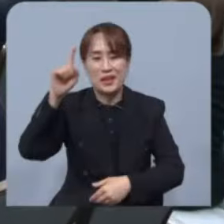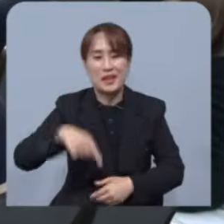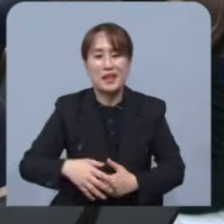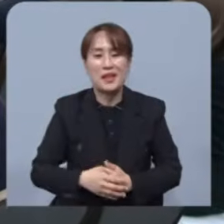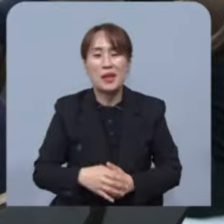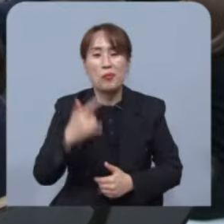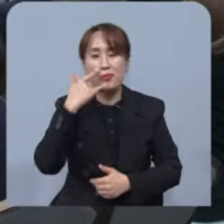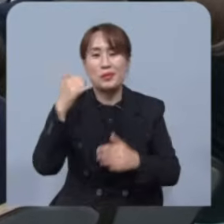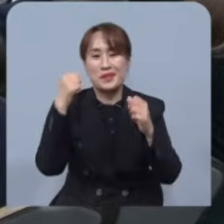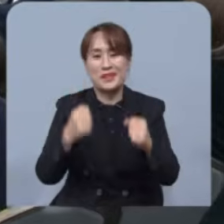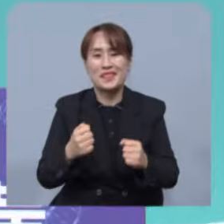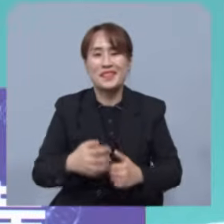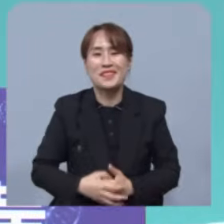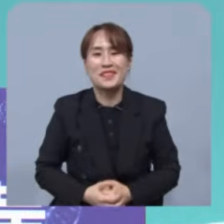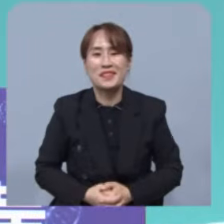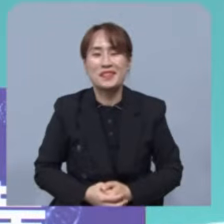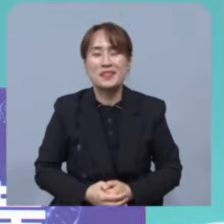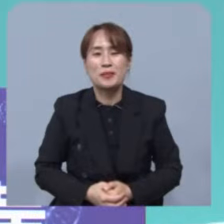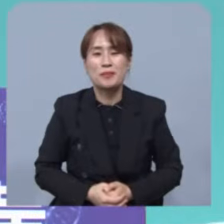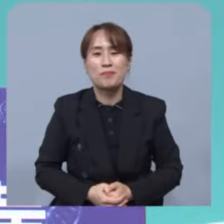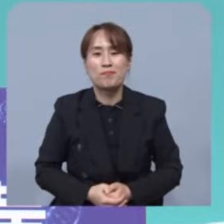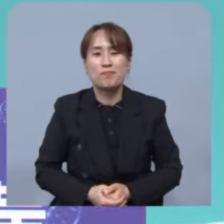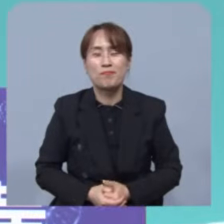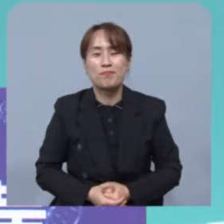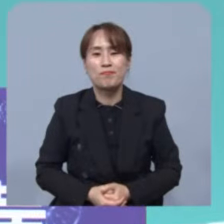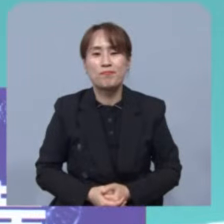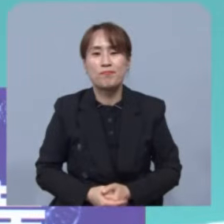이제 부모님 계신 모양이네.